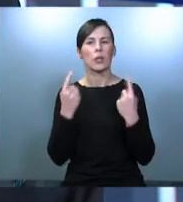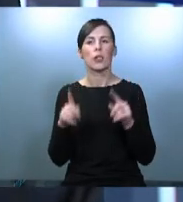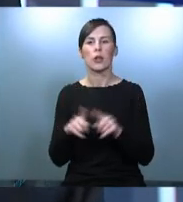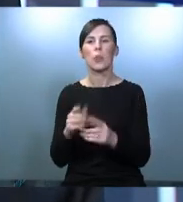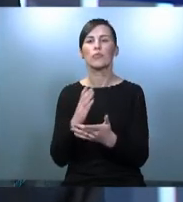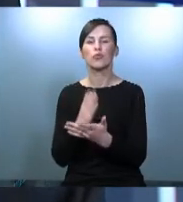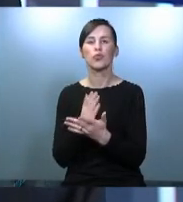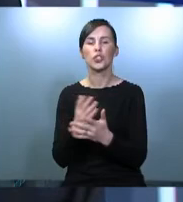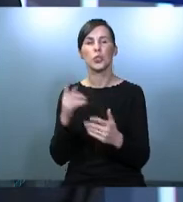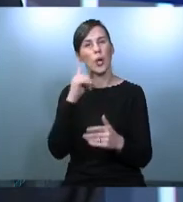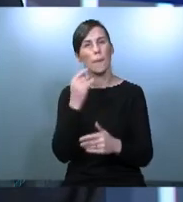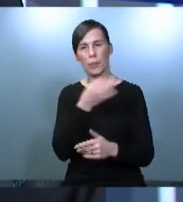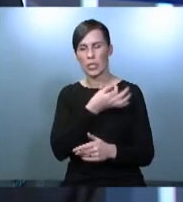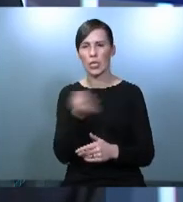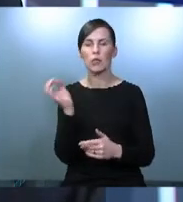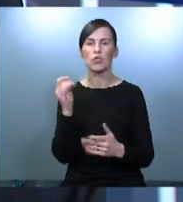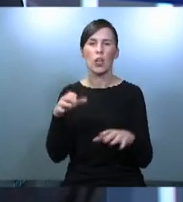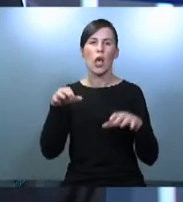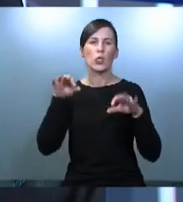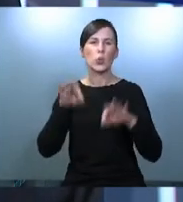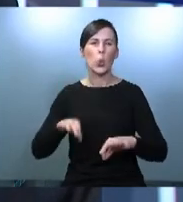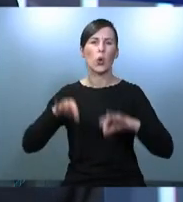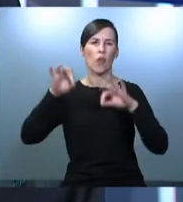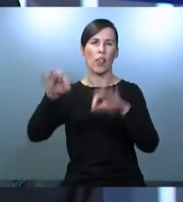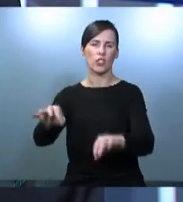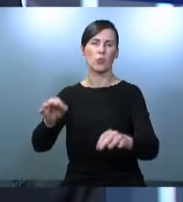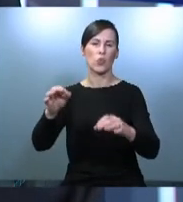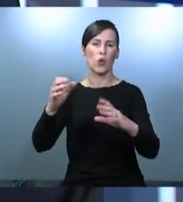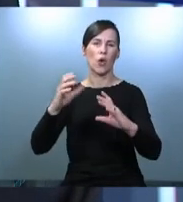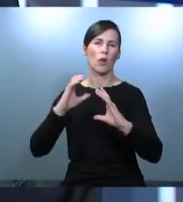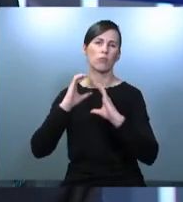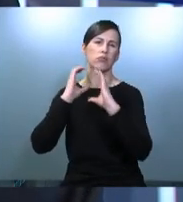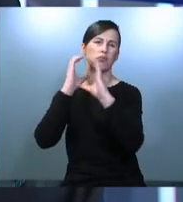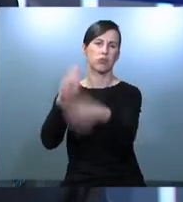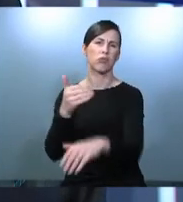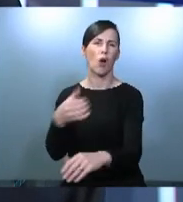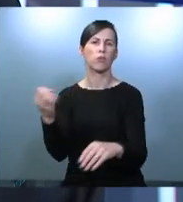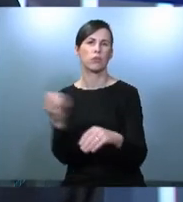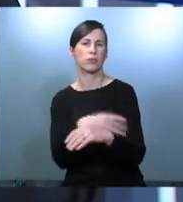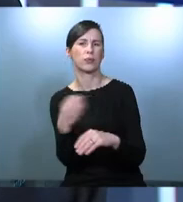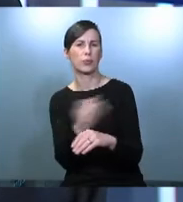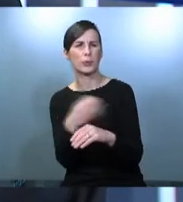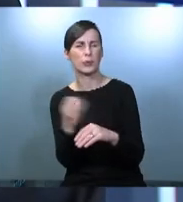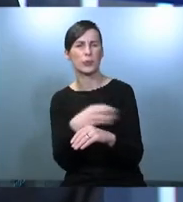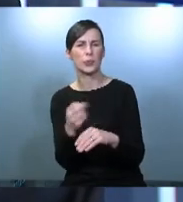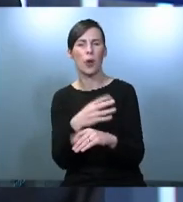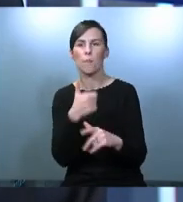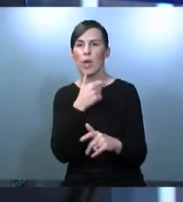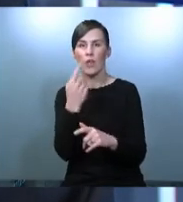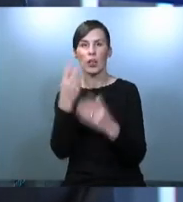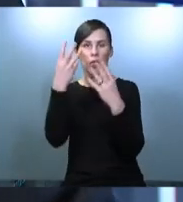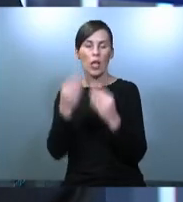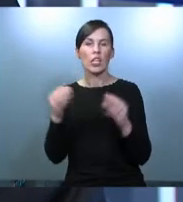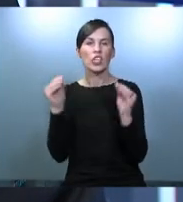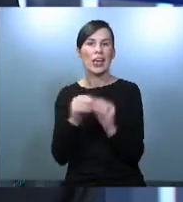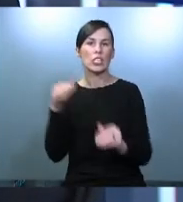tarša gatvėm, kurios tampa su valstybinės keliais Kėdainiuose, pravažiuoja iki 10 tūkstančių automobilių per parą.